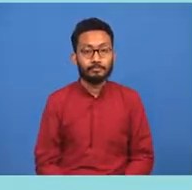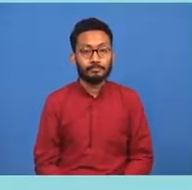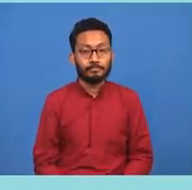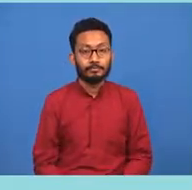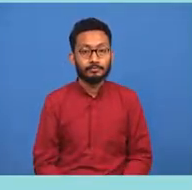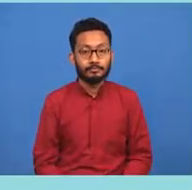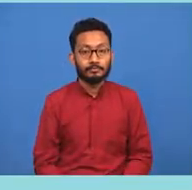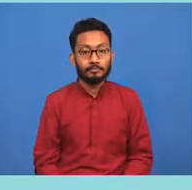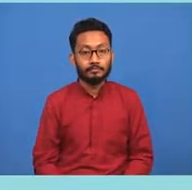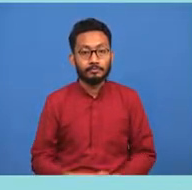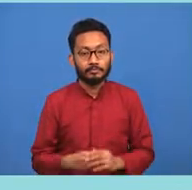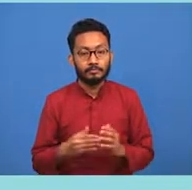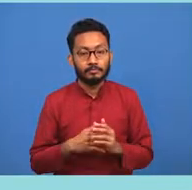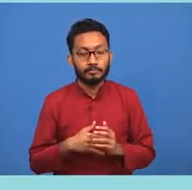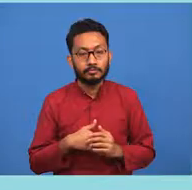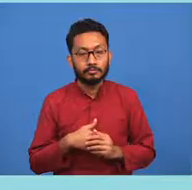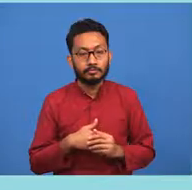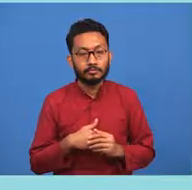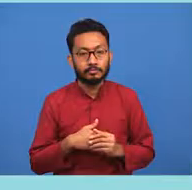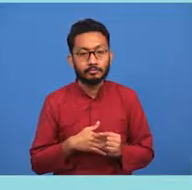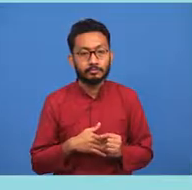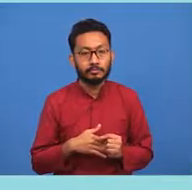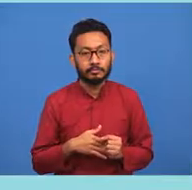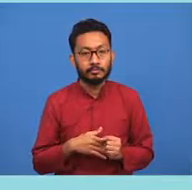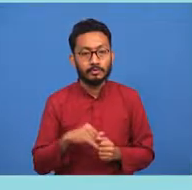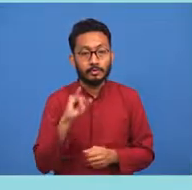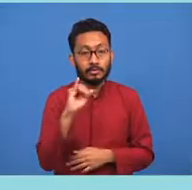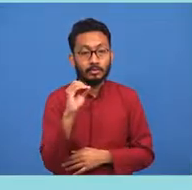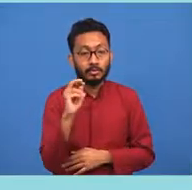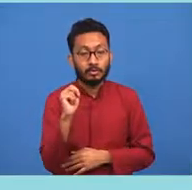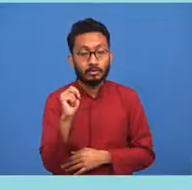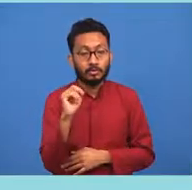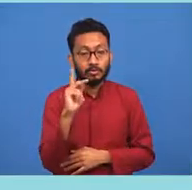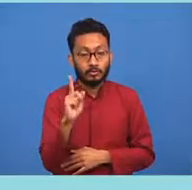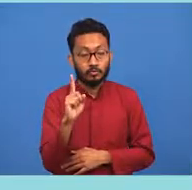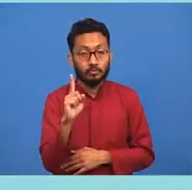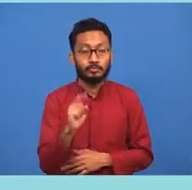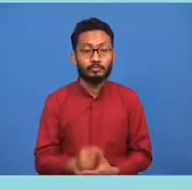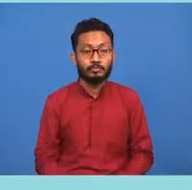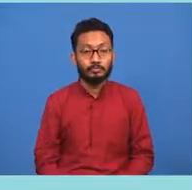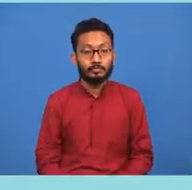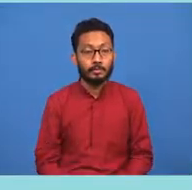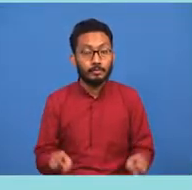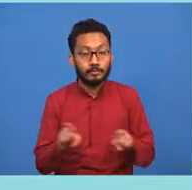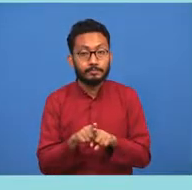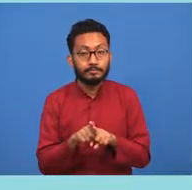Bilangan mol ion klorida pula ialah MB per 1000 bersamaan dengan